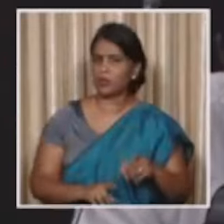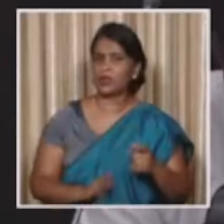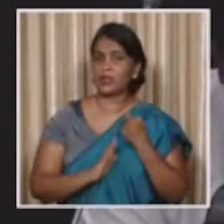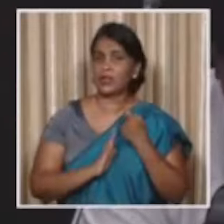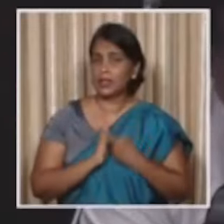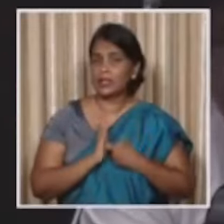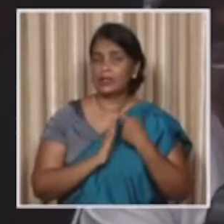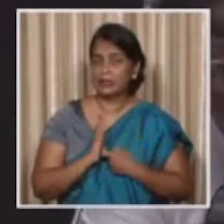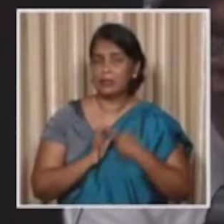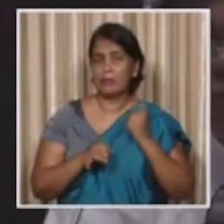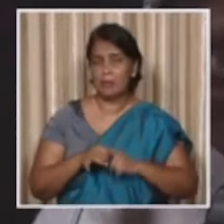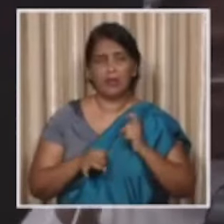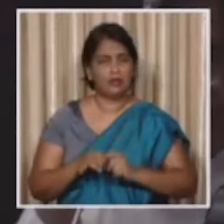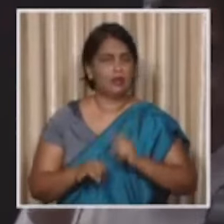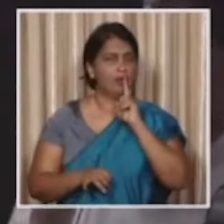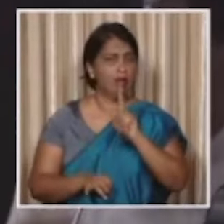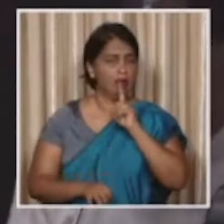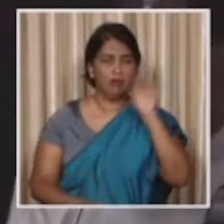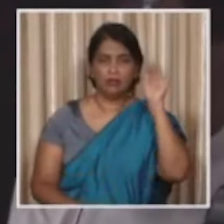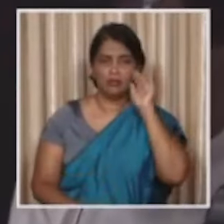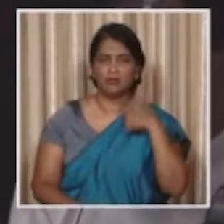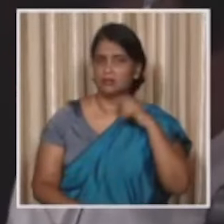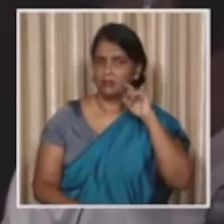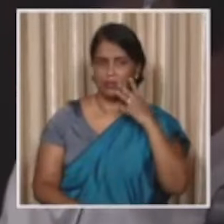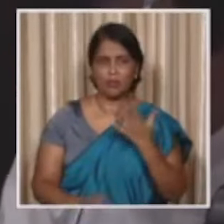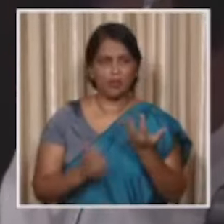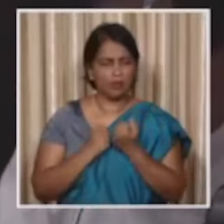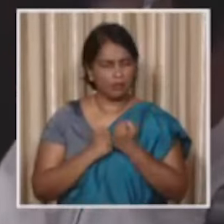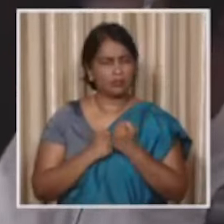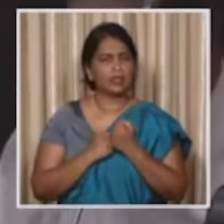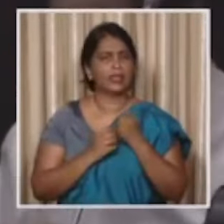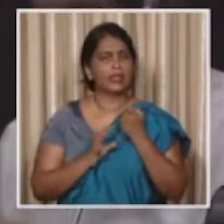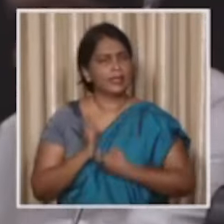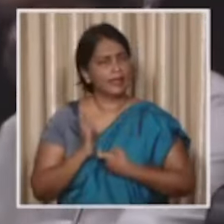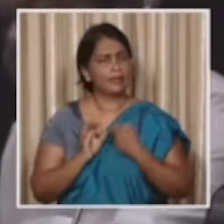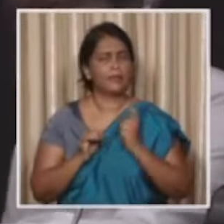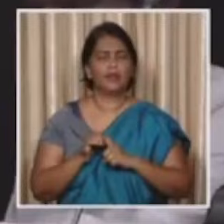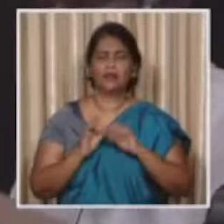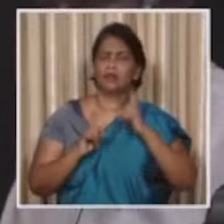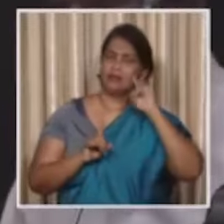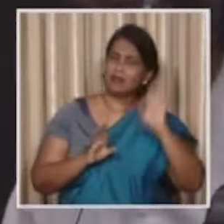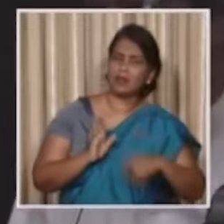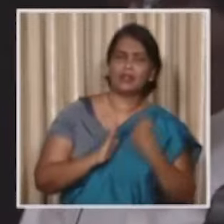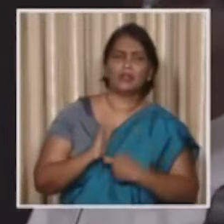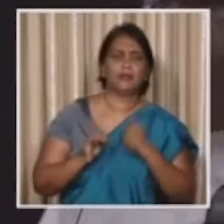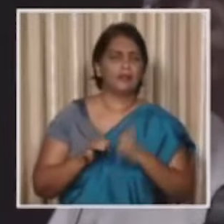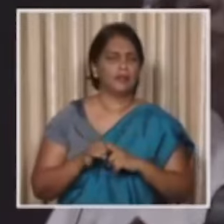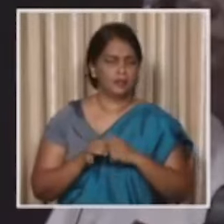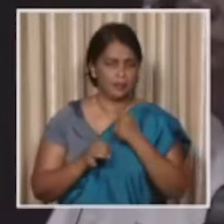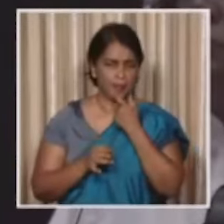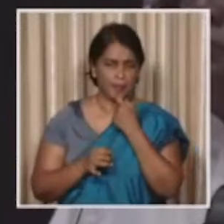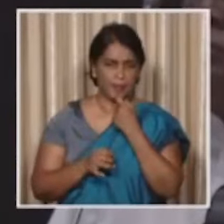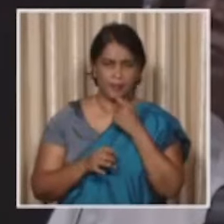රීති ප්‍රශ්න මතු කරන පාර්ලිමේන්තුවක් මම දැක්කේ නැහැ. අවශ්‍ය කාරණේටත් රීති ප්‍රශ්න, අනවශ්‍ය කාරණේටත් රීති